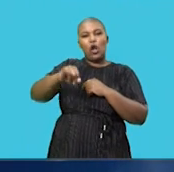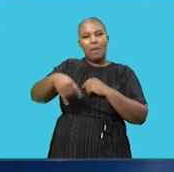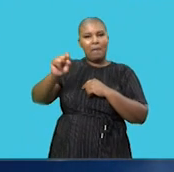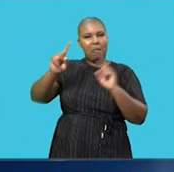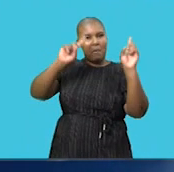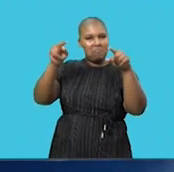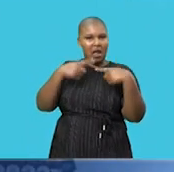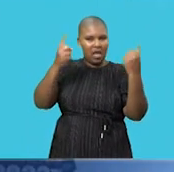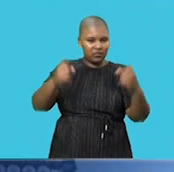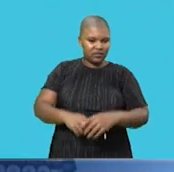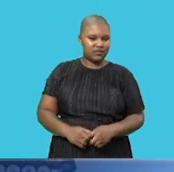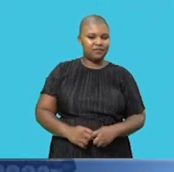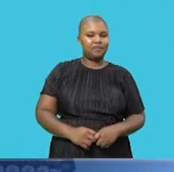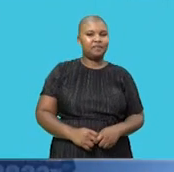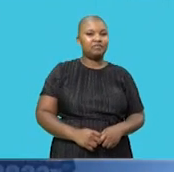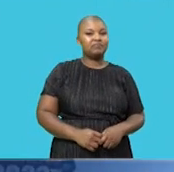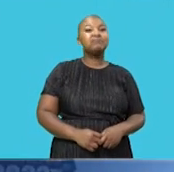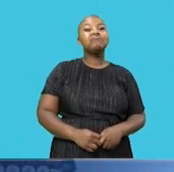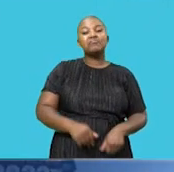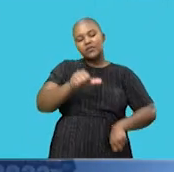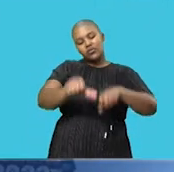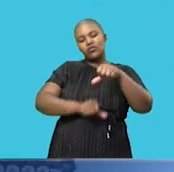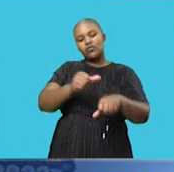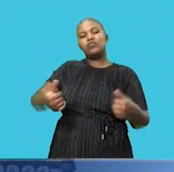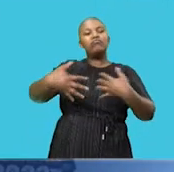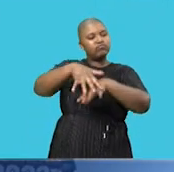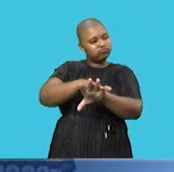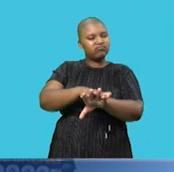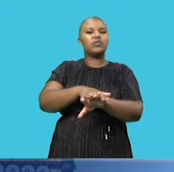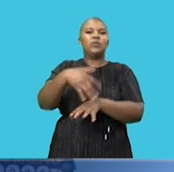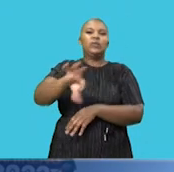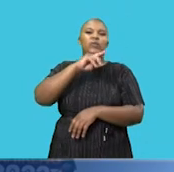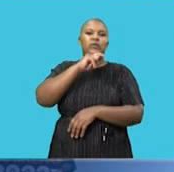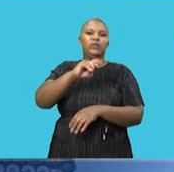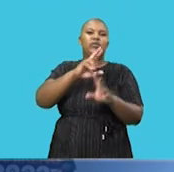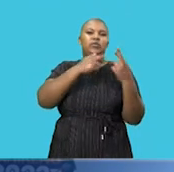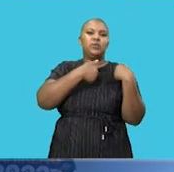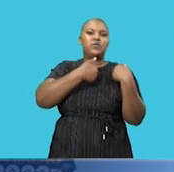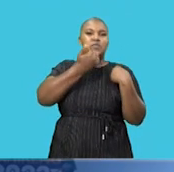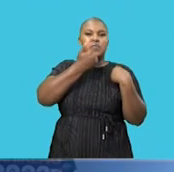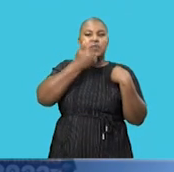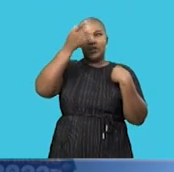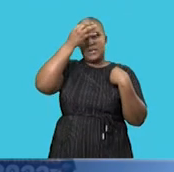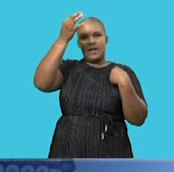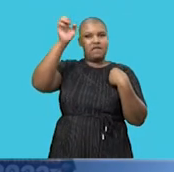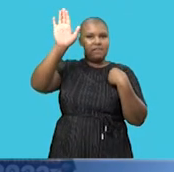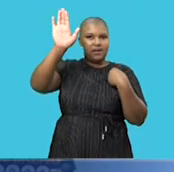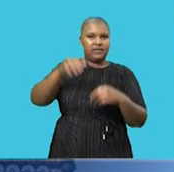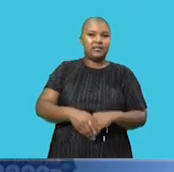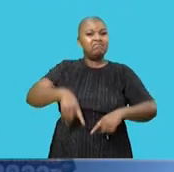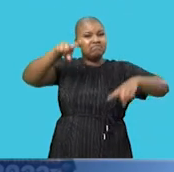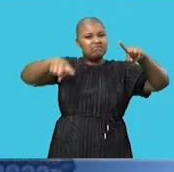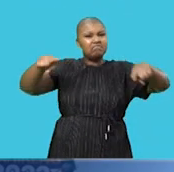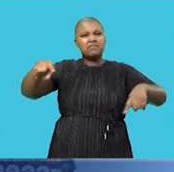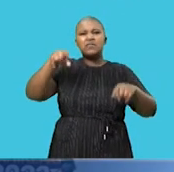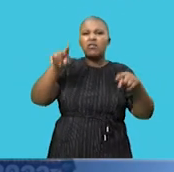ka-2023. It's a social cohesion which is the responsibility of the department. We have to bring all the genres together. We have to bring all